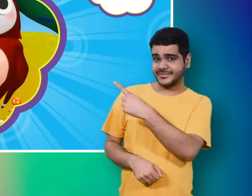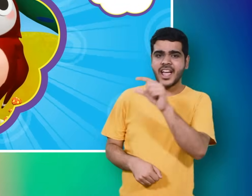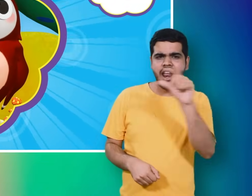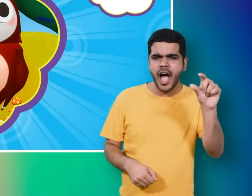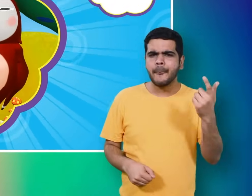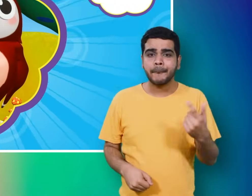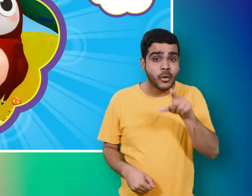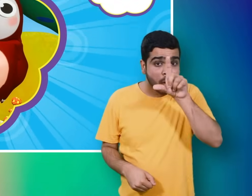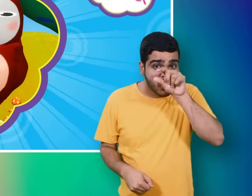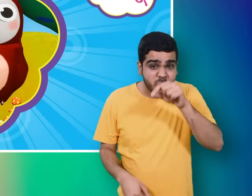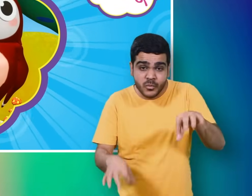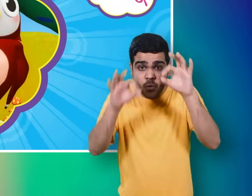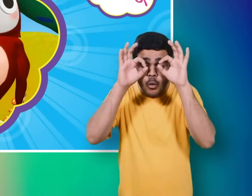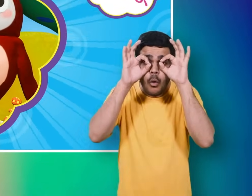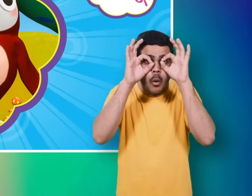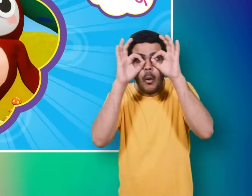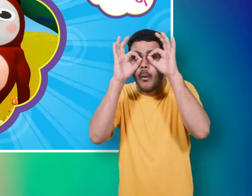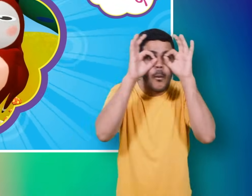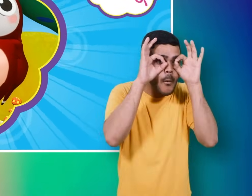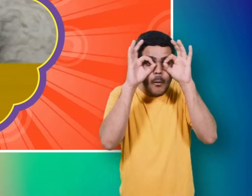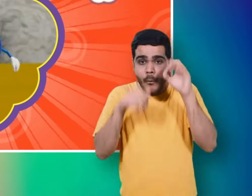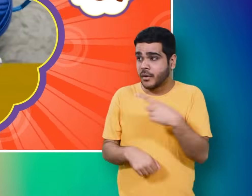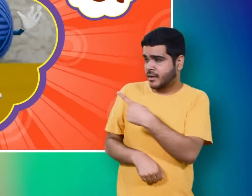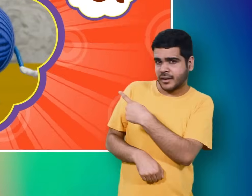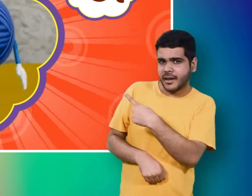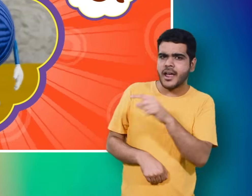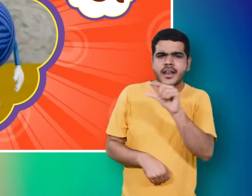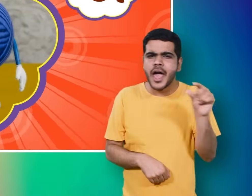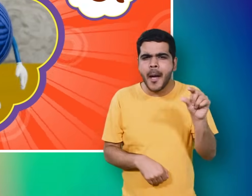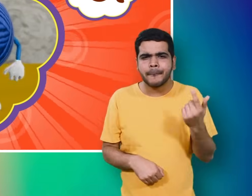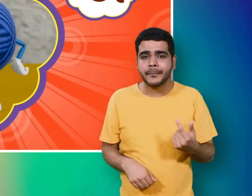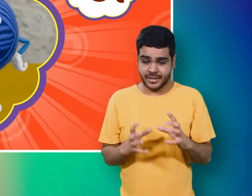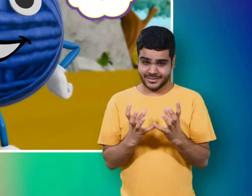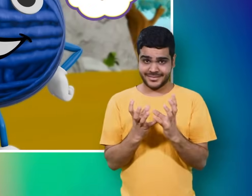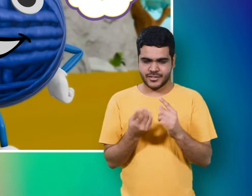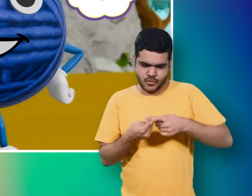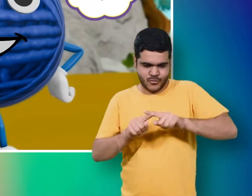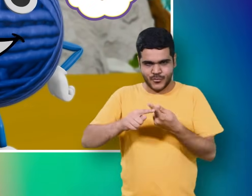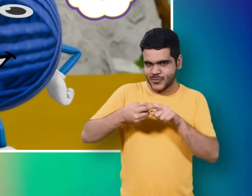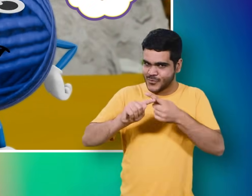ऊ से उल्लू, उल्लू। ऊ से